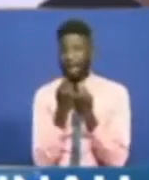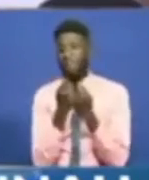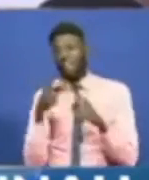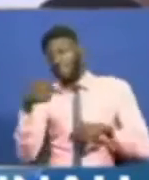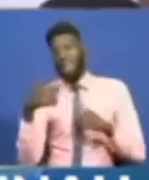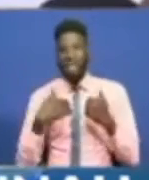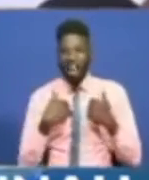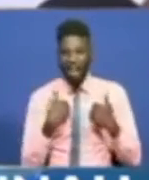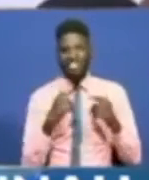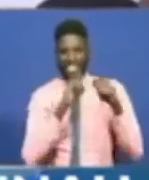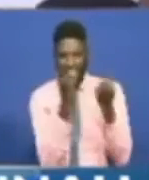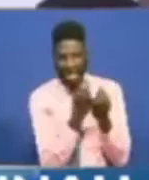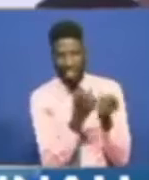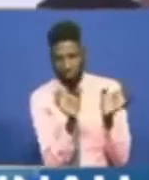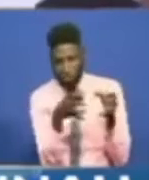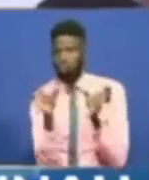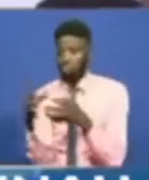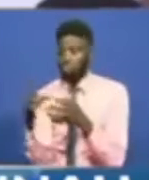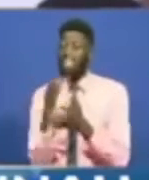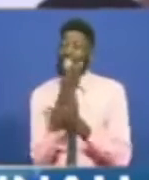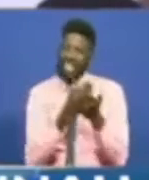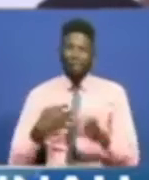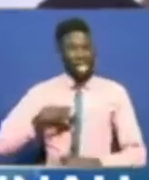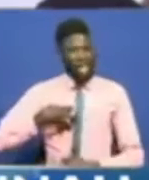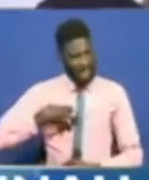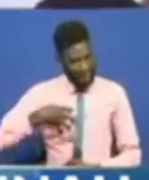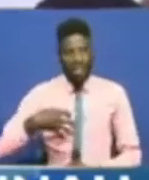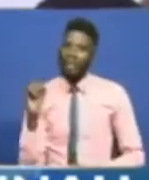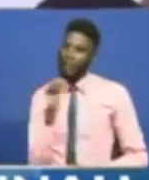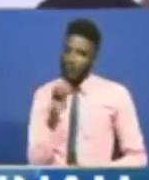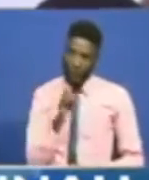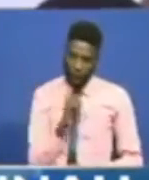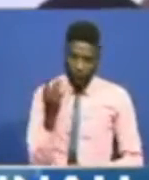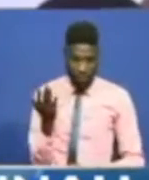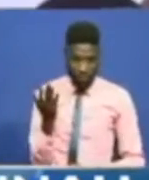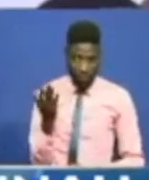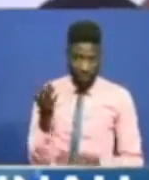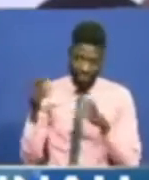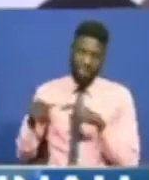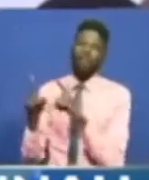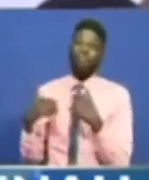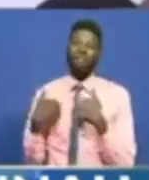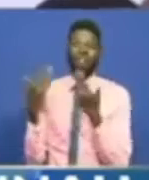watajiri kabisa, wale ambao wanamiliki njia ya kuzalisha mali wanaitwa wabepari,